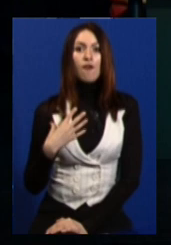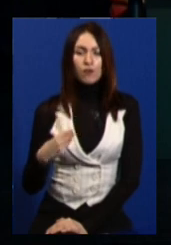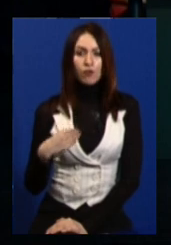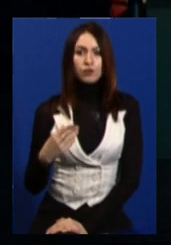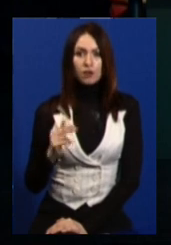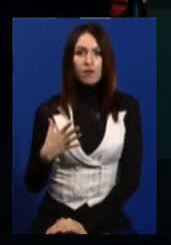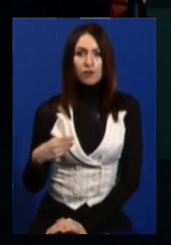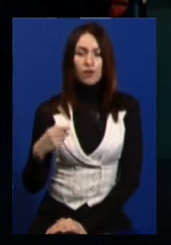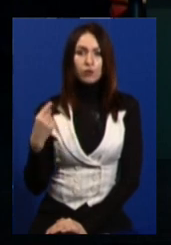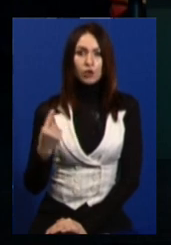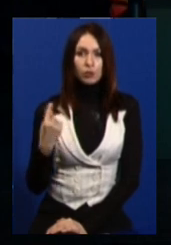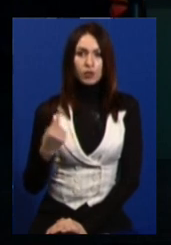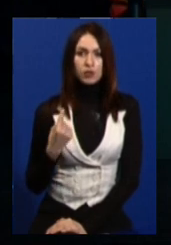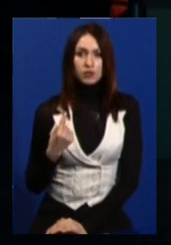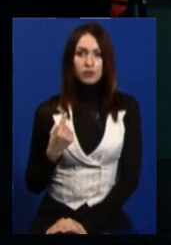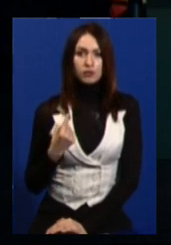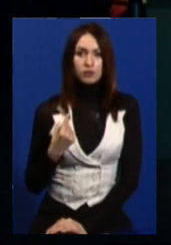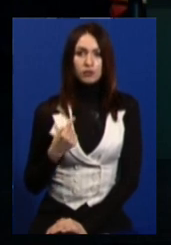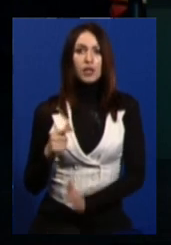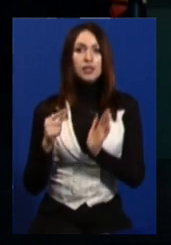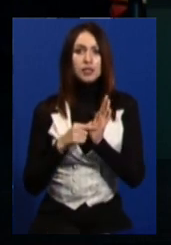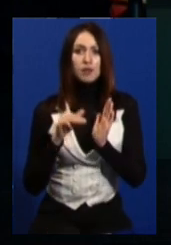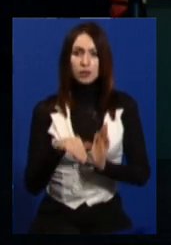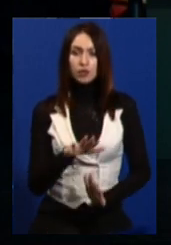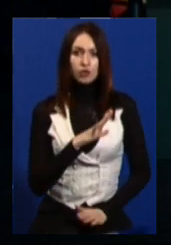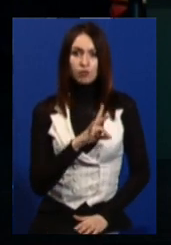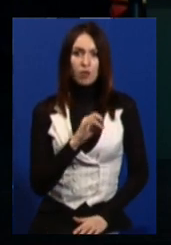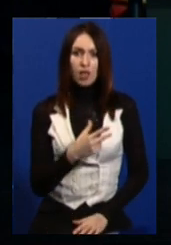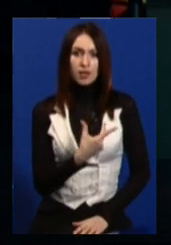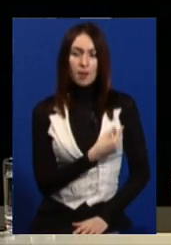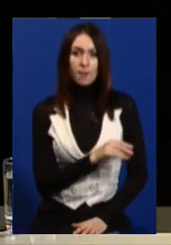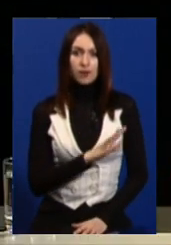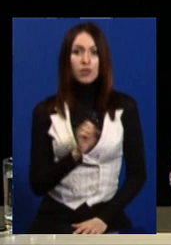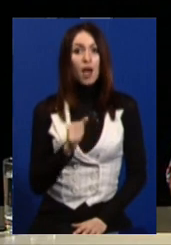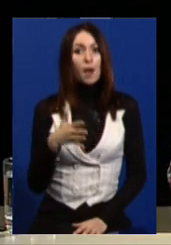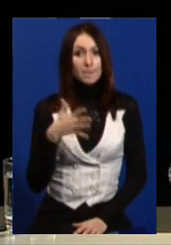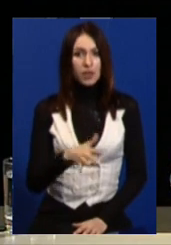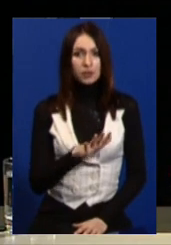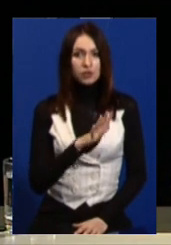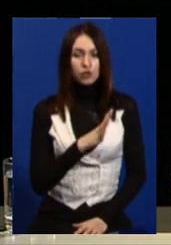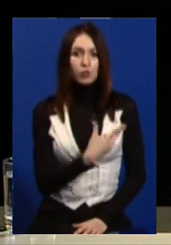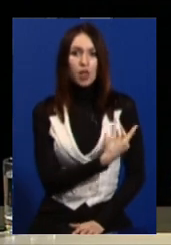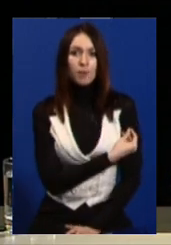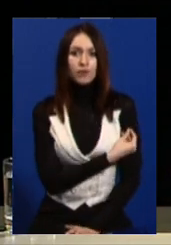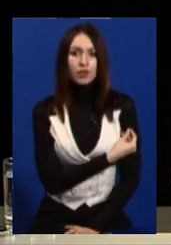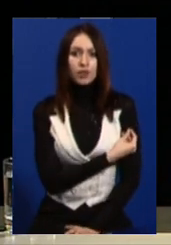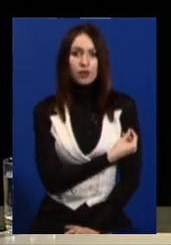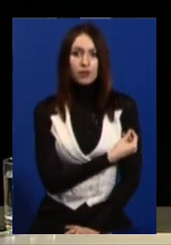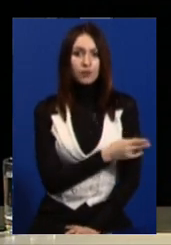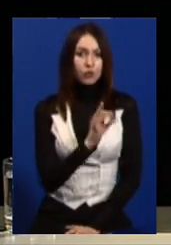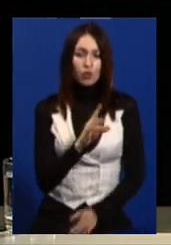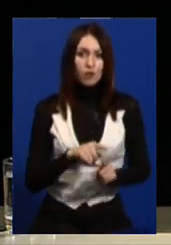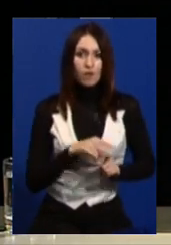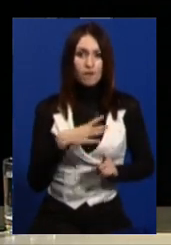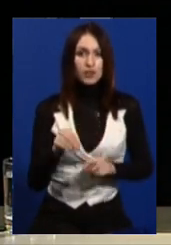В Львовске. Львовске, да. Да, 7 тысяч было не привито, а 5 тысяч было привито. Но они все